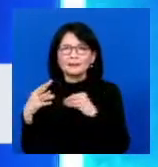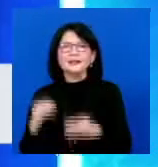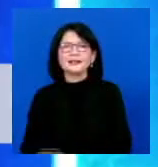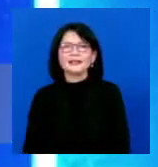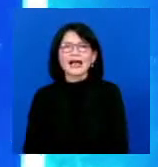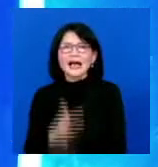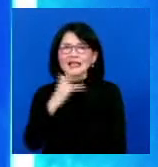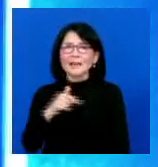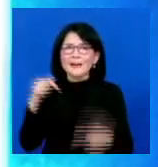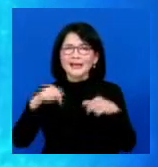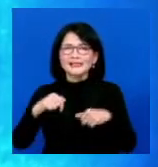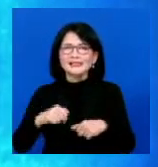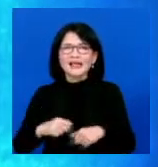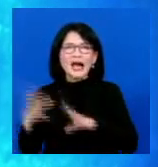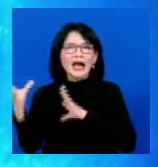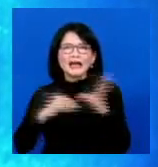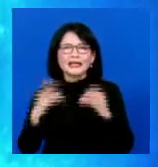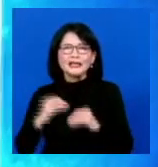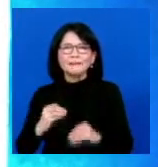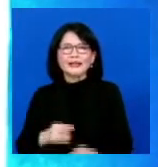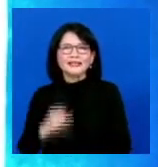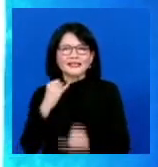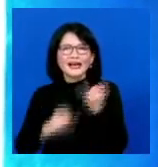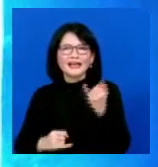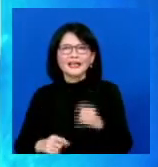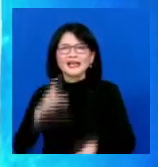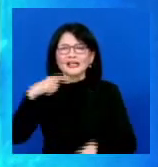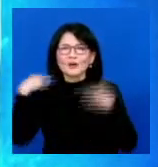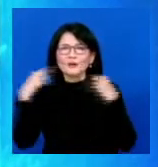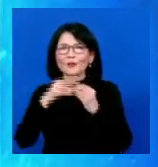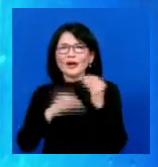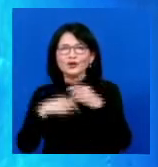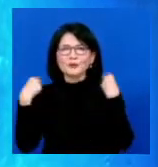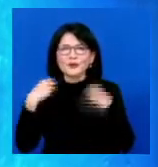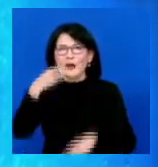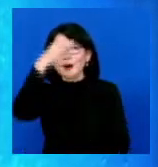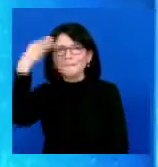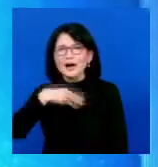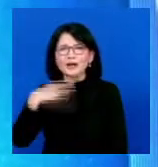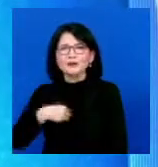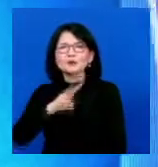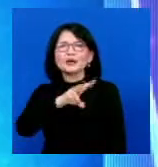taplah bersama kami di debat Pamungkas calon gubernur dan wakil gubernur provinsi baluku 2024